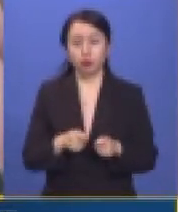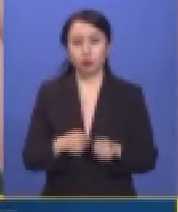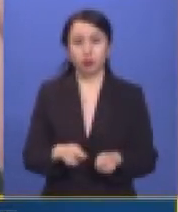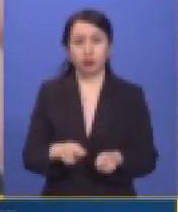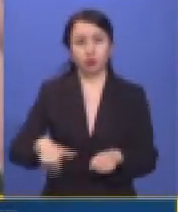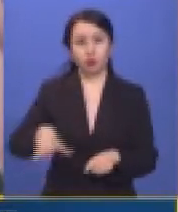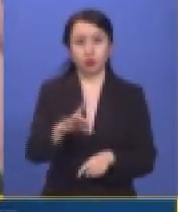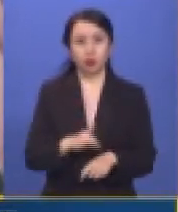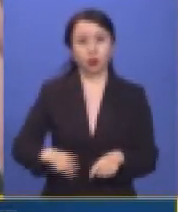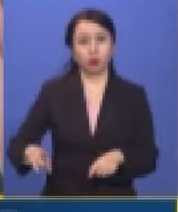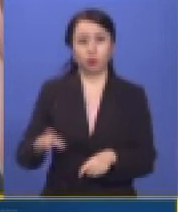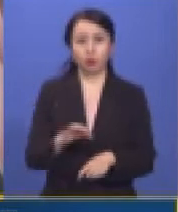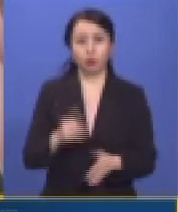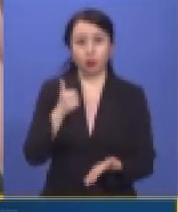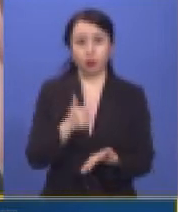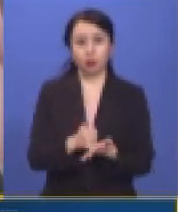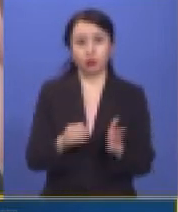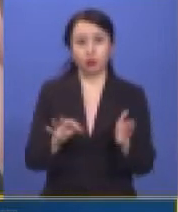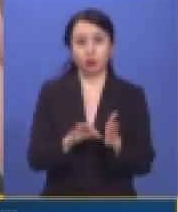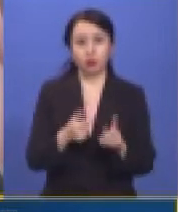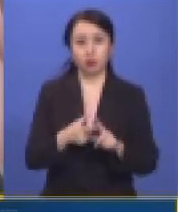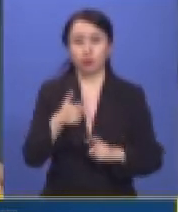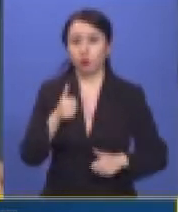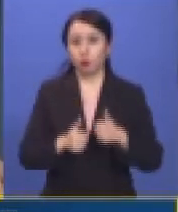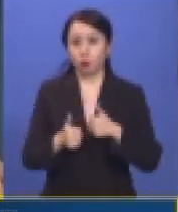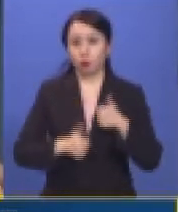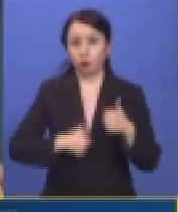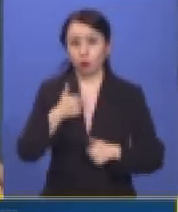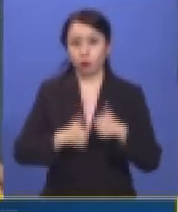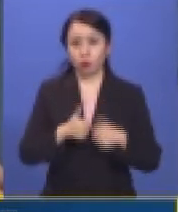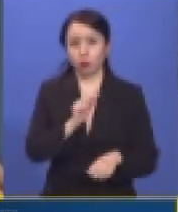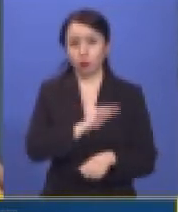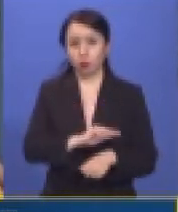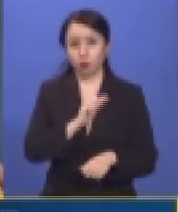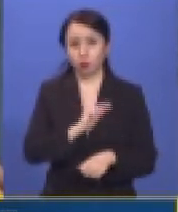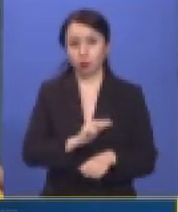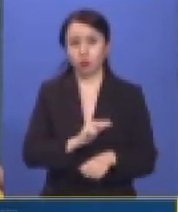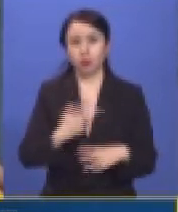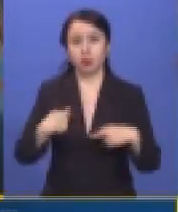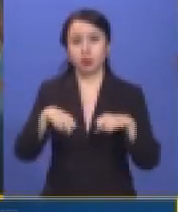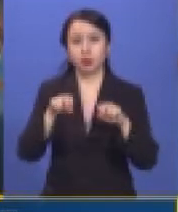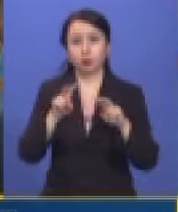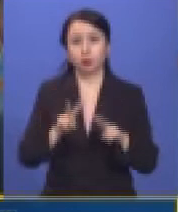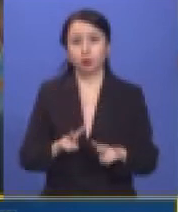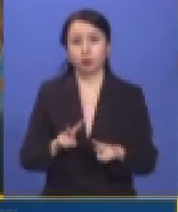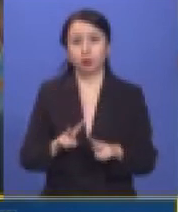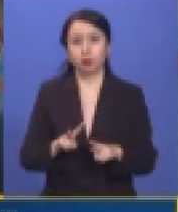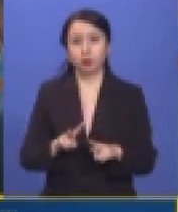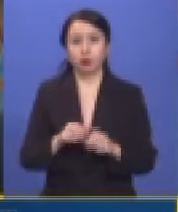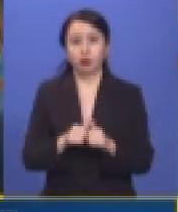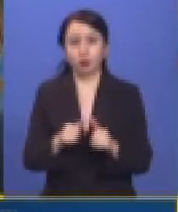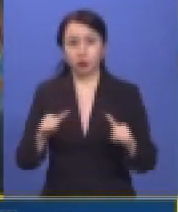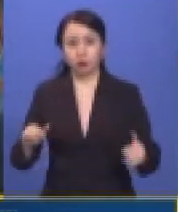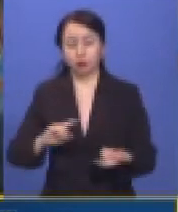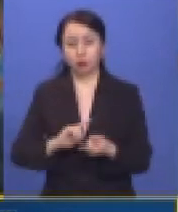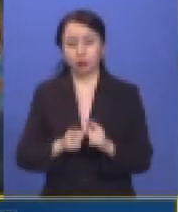среди всех районов области. Главная цель данного конкурса – усилить ономастическую работу и стимулировать специалистов отрасли к развитию и